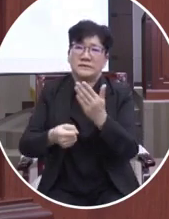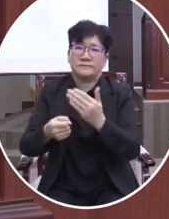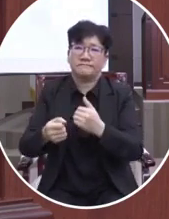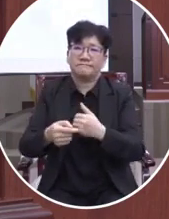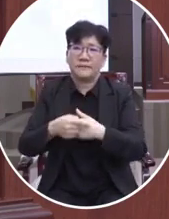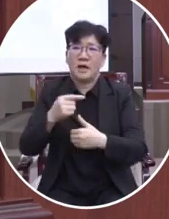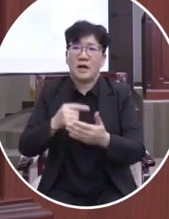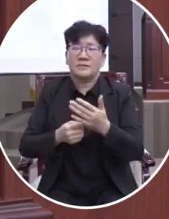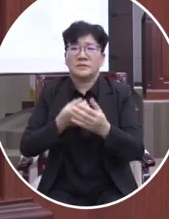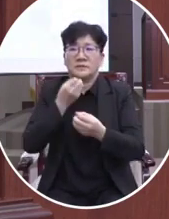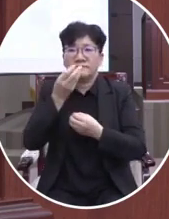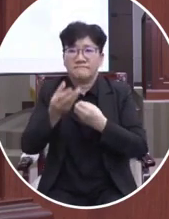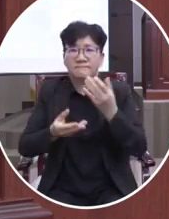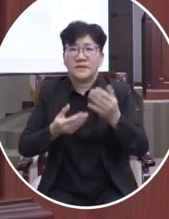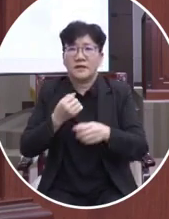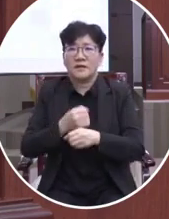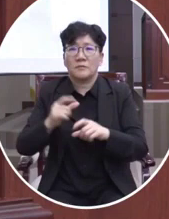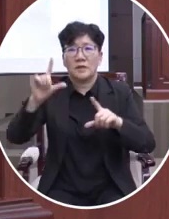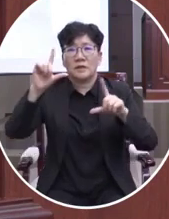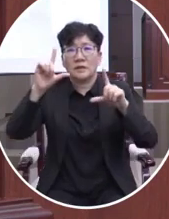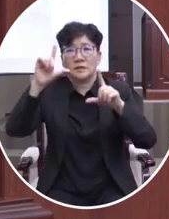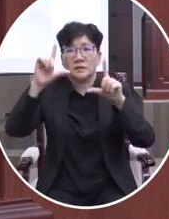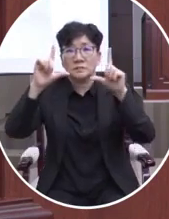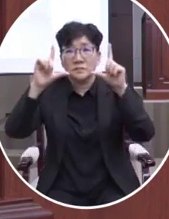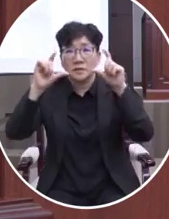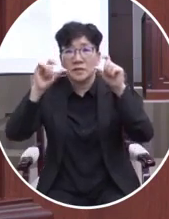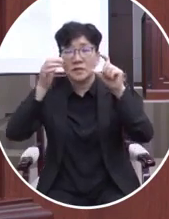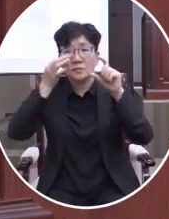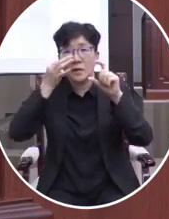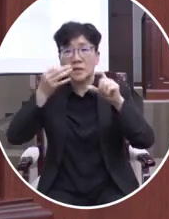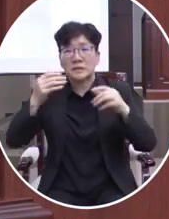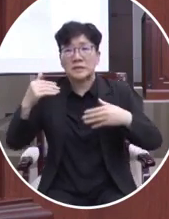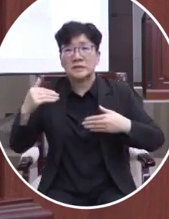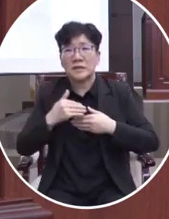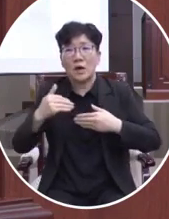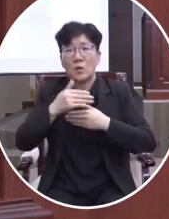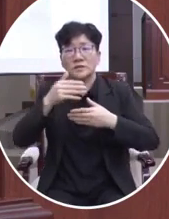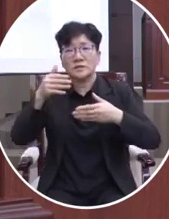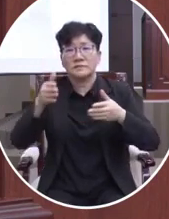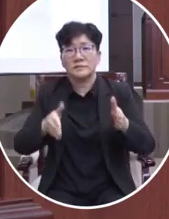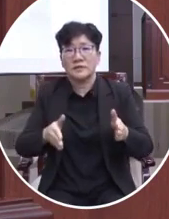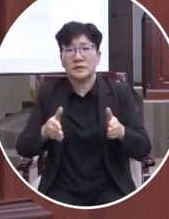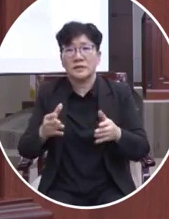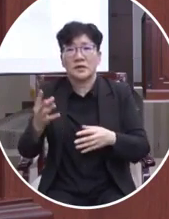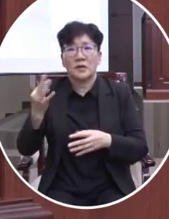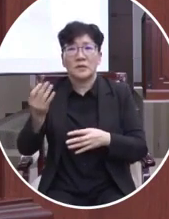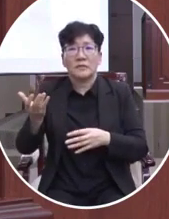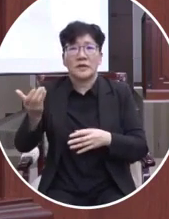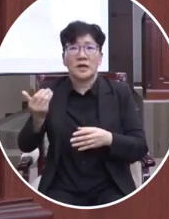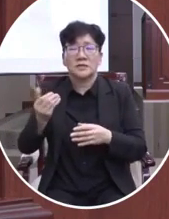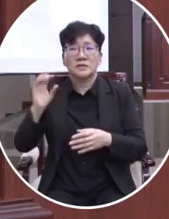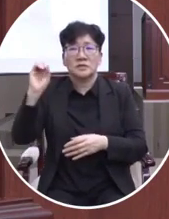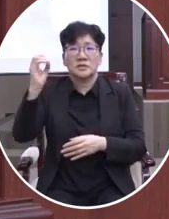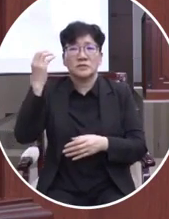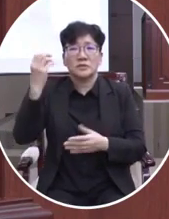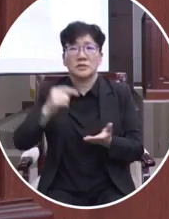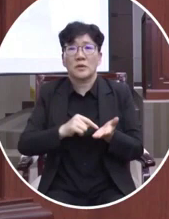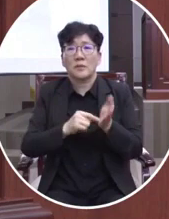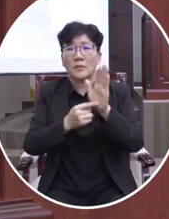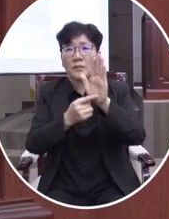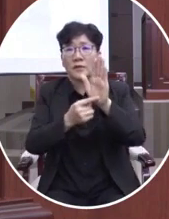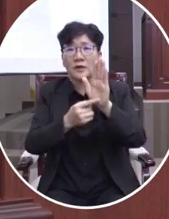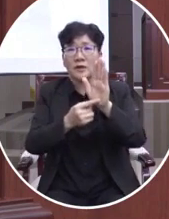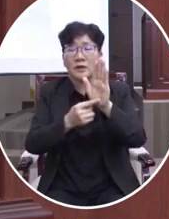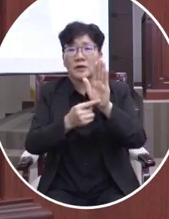털어놓았습니다 이 사진은 이곳에 샤워실입니다 얼마 전 신문기사의 보도된